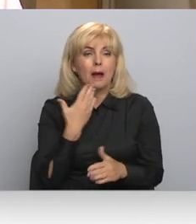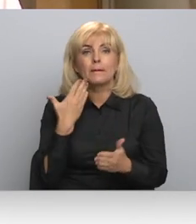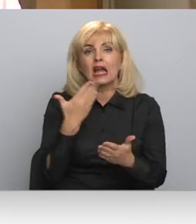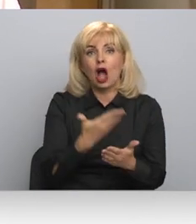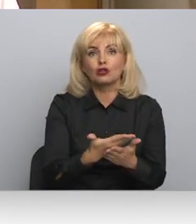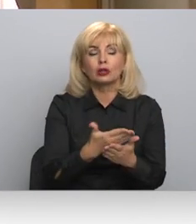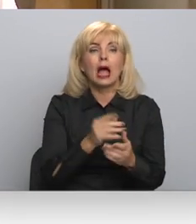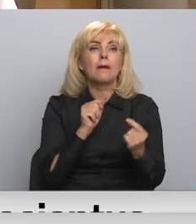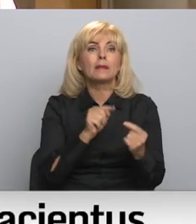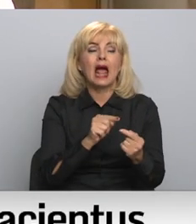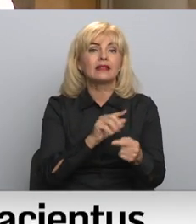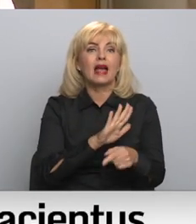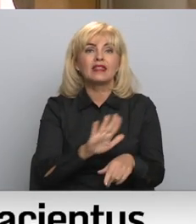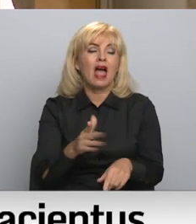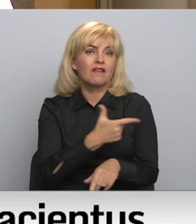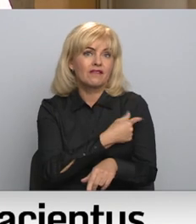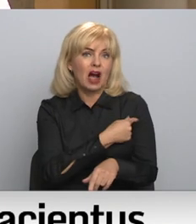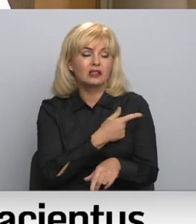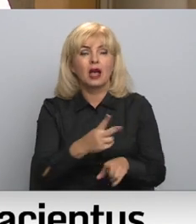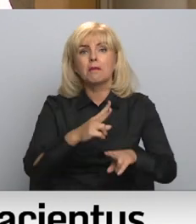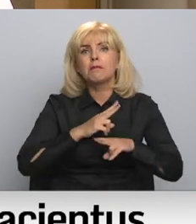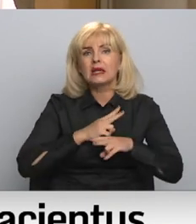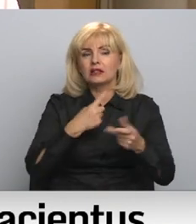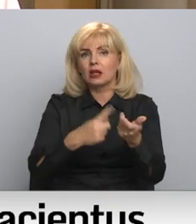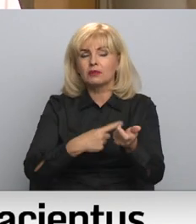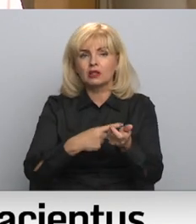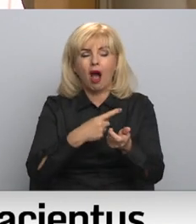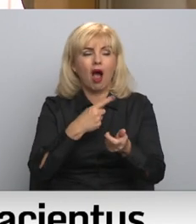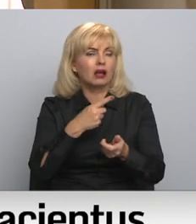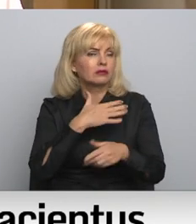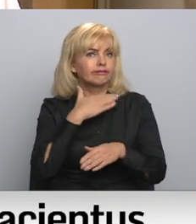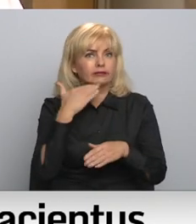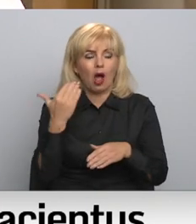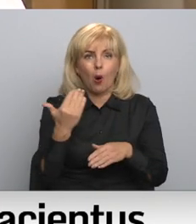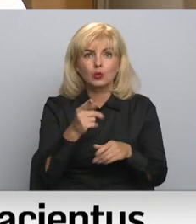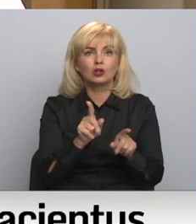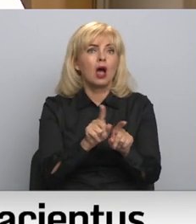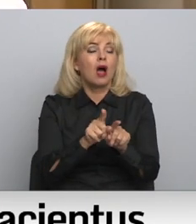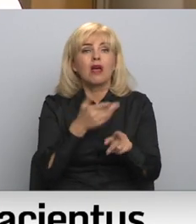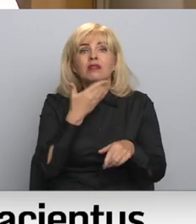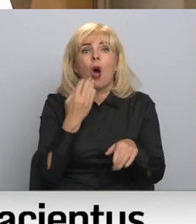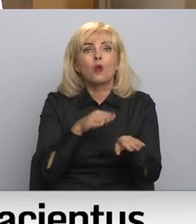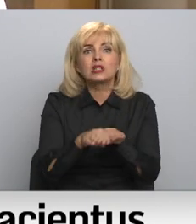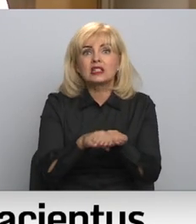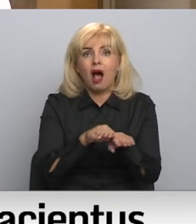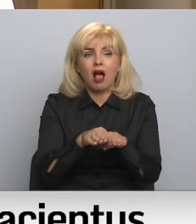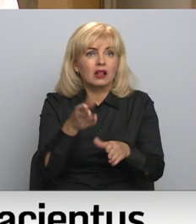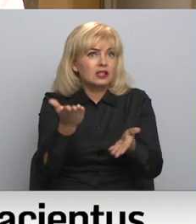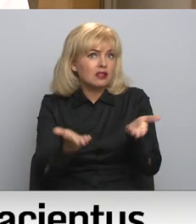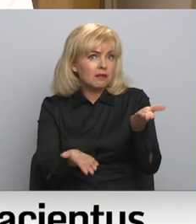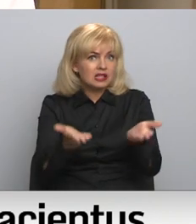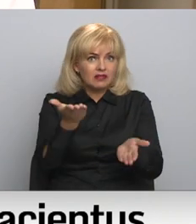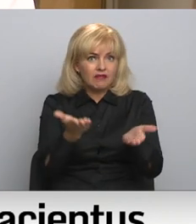priekšrocības pret nevakcinētiem, šī mirstības rādītāji, kas ir kārtām salīdzināmi, tie nesalīdzināmi svaru kausu